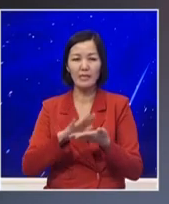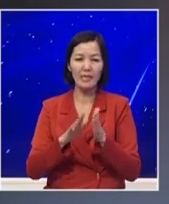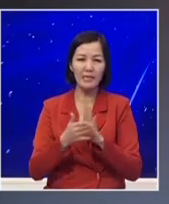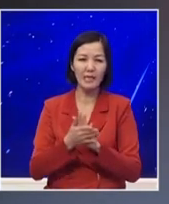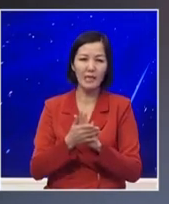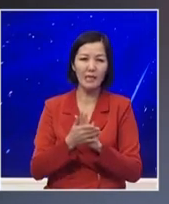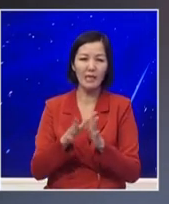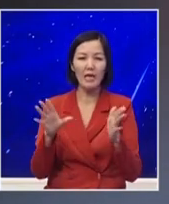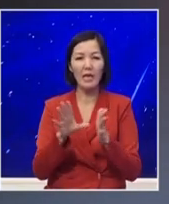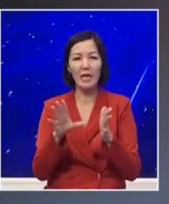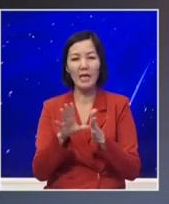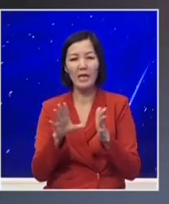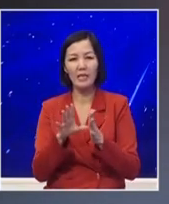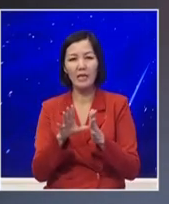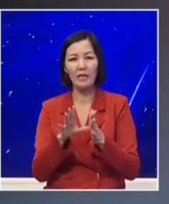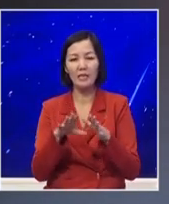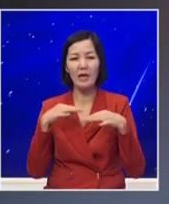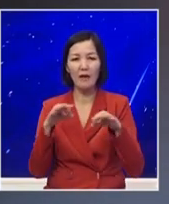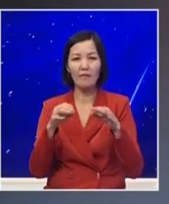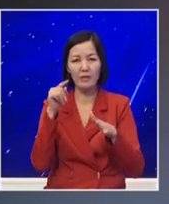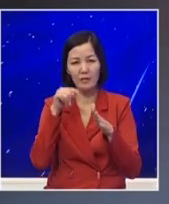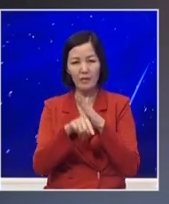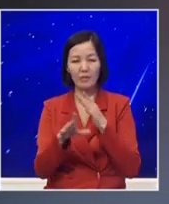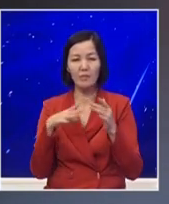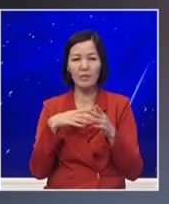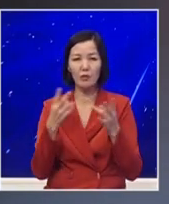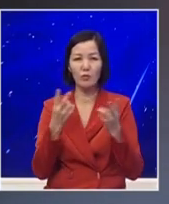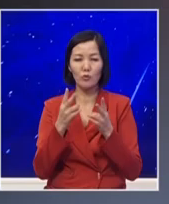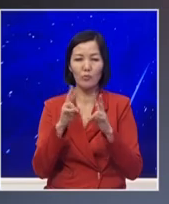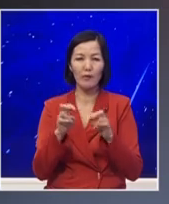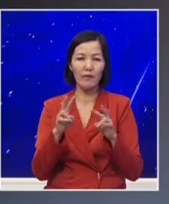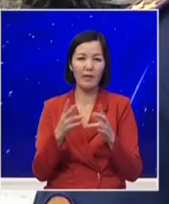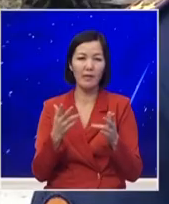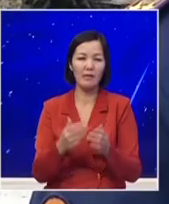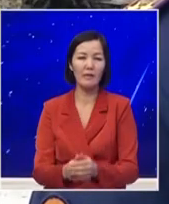состояния электропроводки автотранспортных средств.